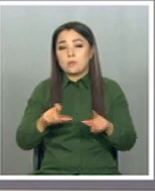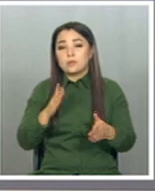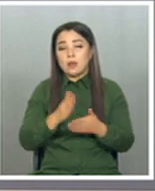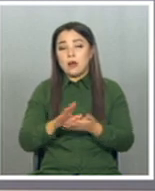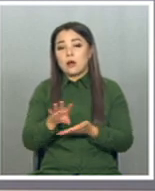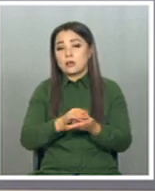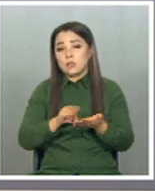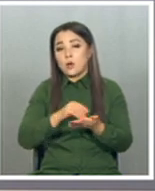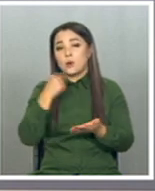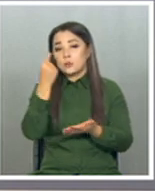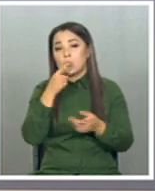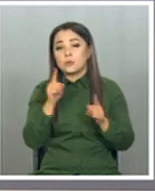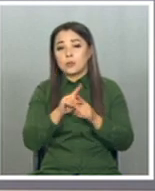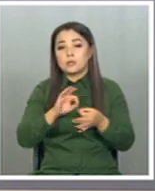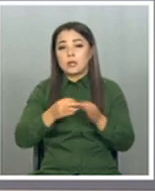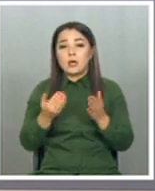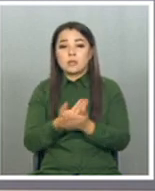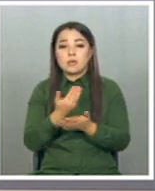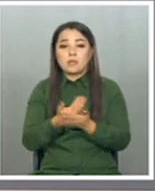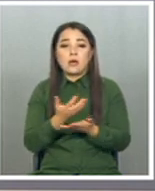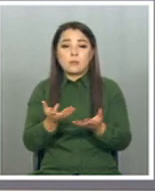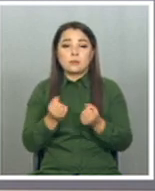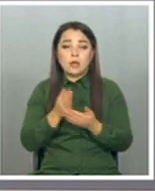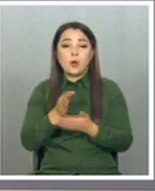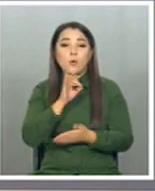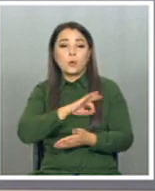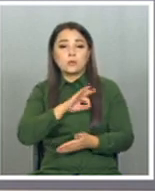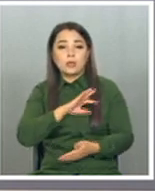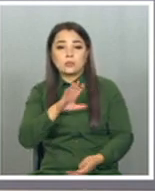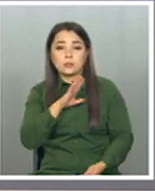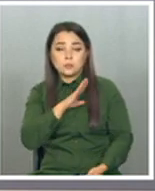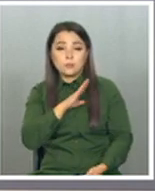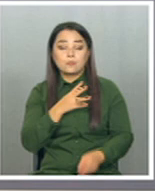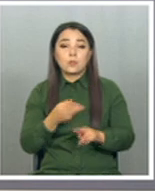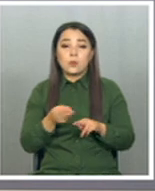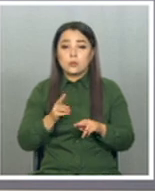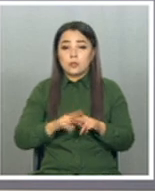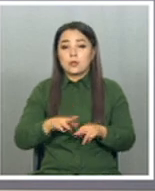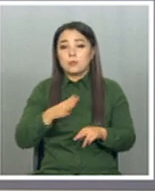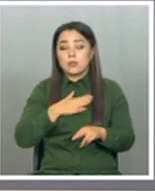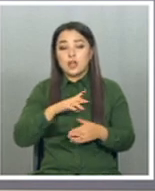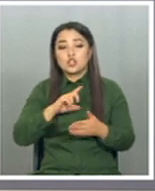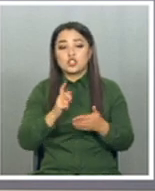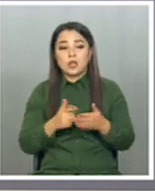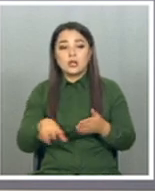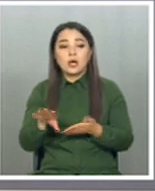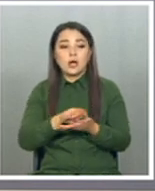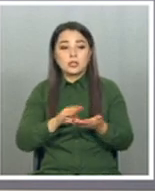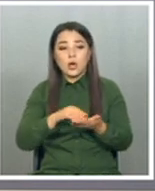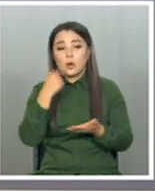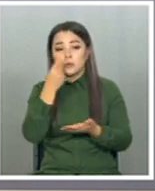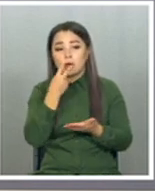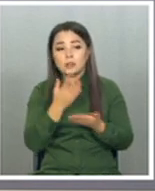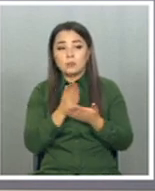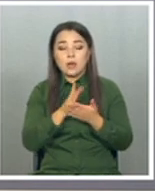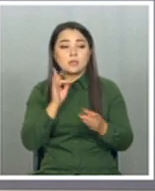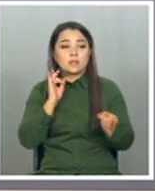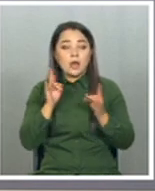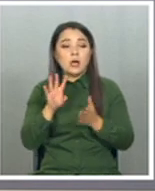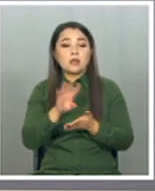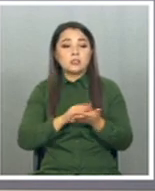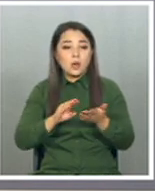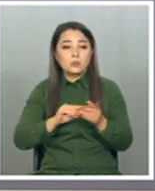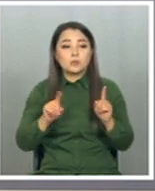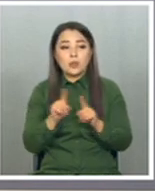қайталау түрлері туралы мәлімет алып қолданғанбыз. Ендеше жырдағы қайталау түрлері мен дыбыстық